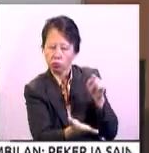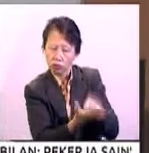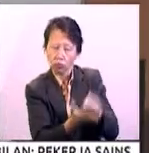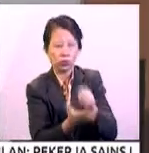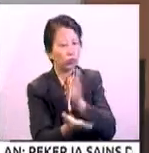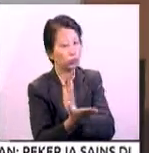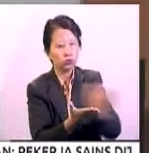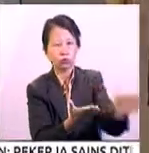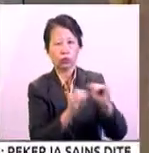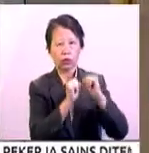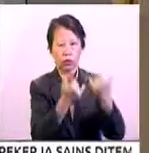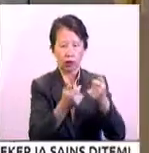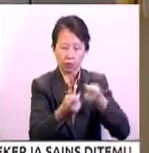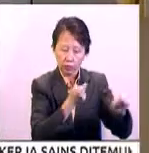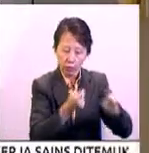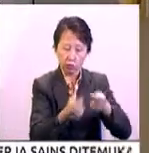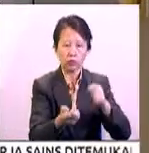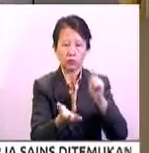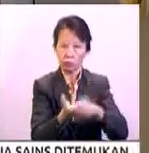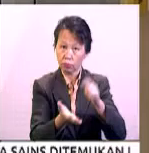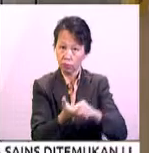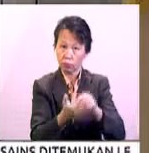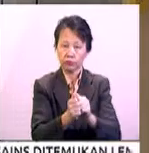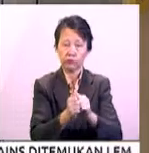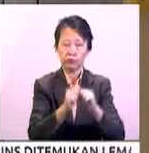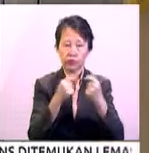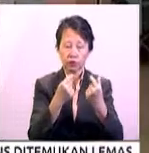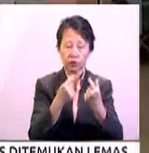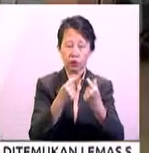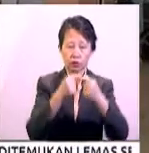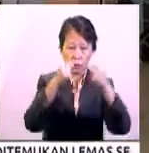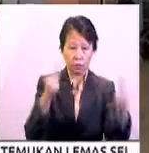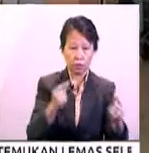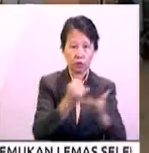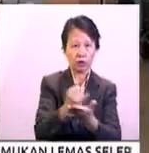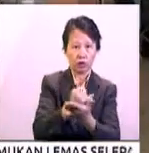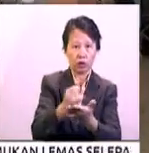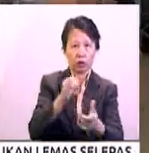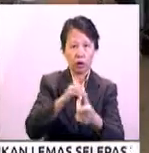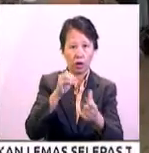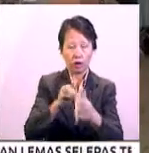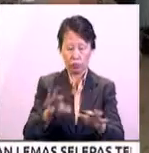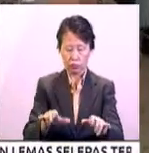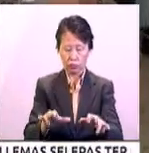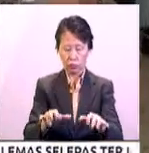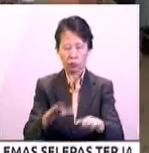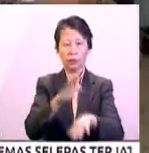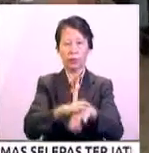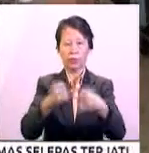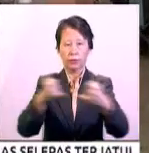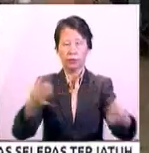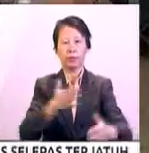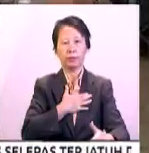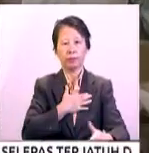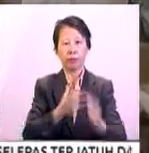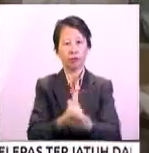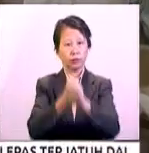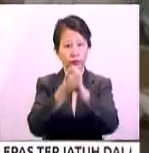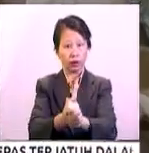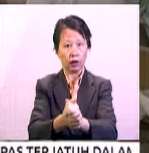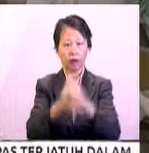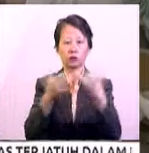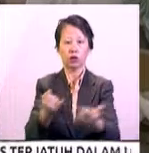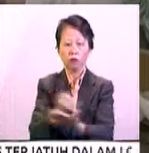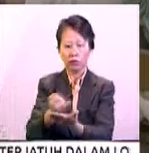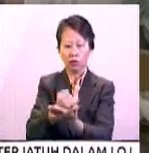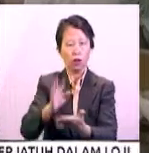terus di syarikat pengendali tuntutan iaitu Great Eastern atau mengisi secara dalam talian My Salam. Setakat ini, pihak insurans